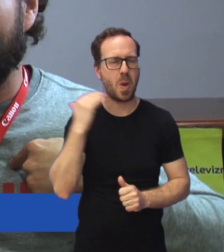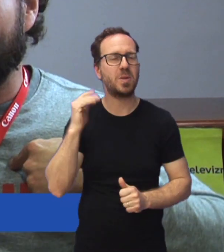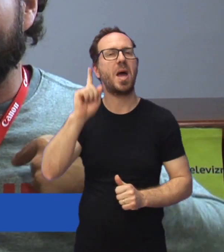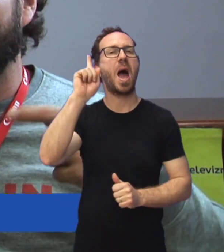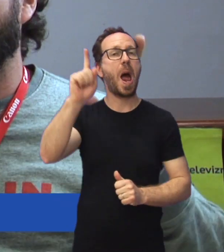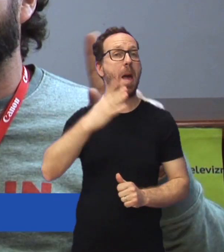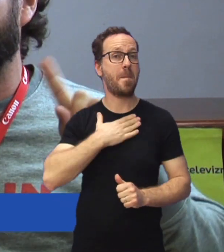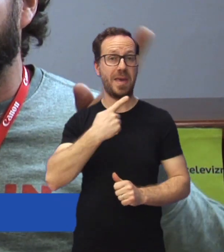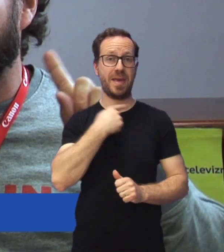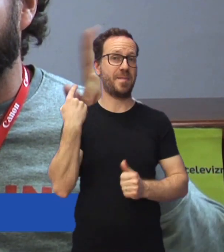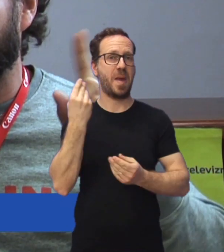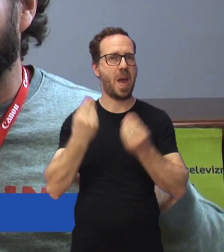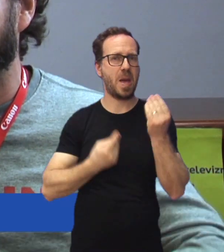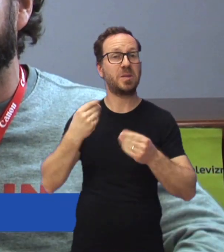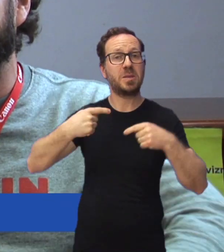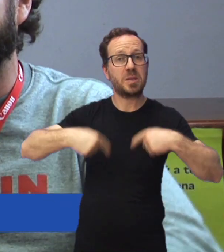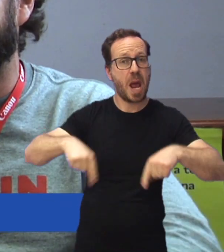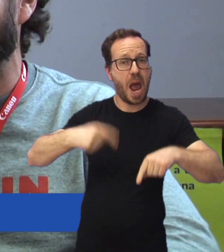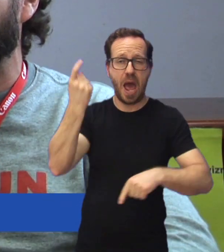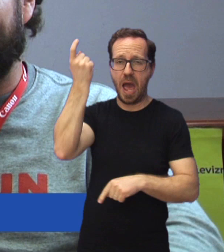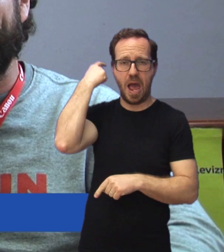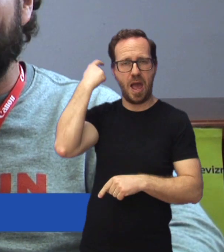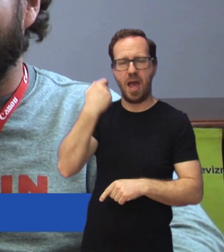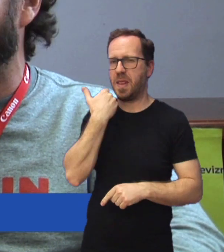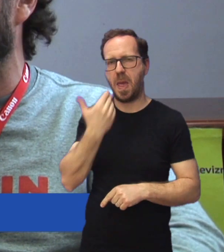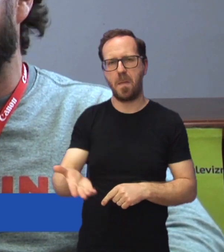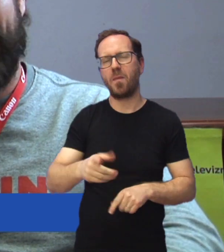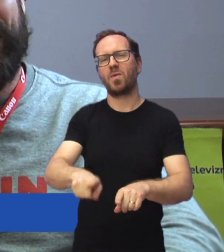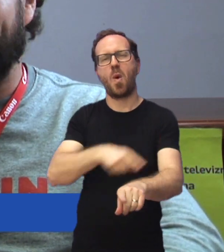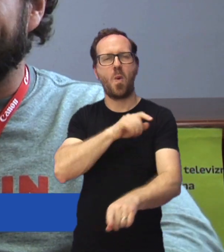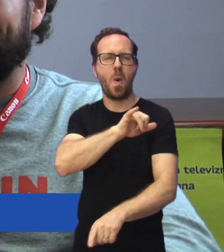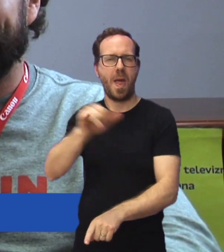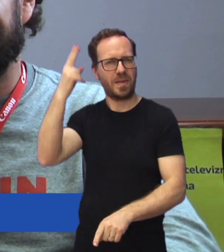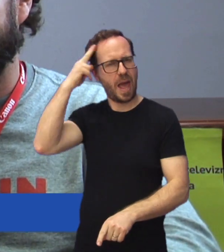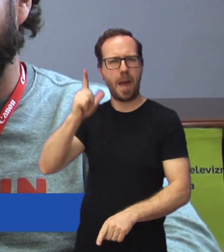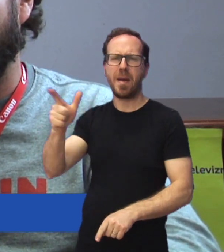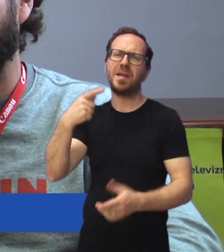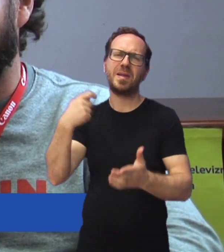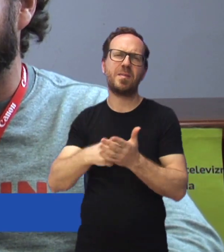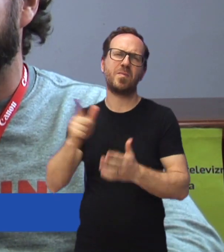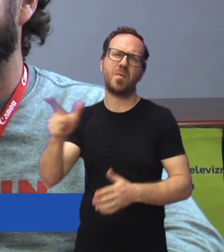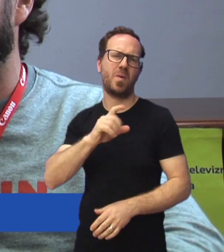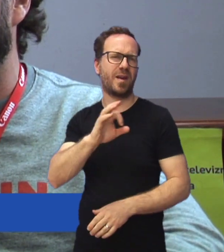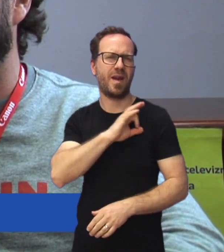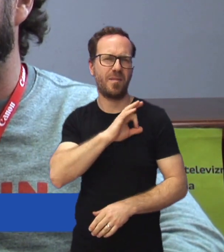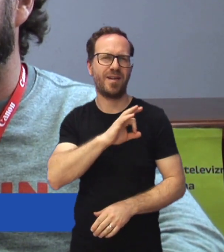my se ho nebojíme. Už se známe dlouho a nebojíme se. Je to